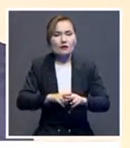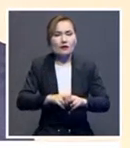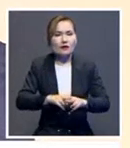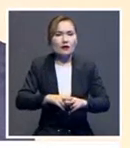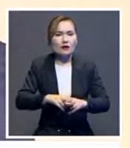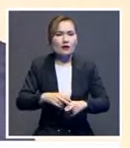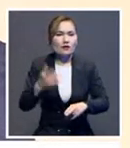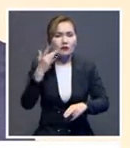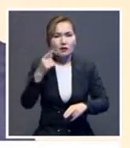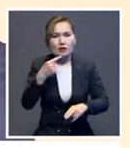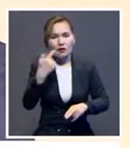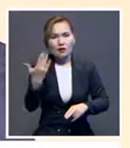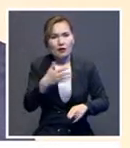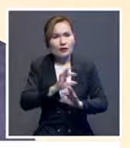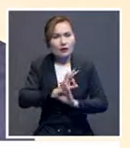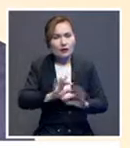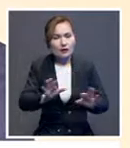шығып, сол мақаласында